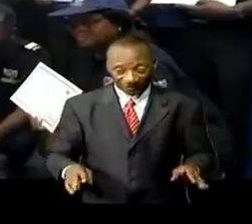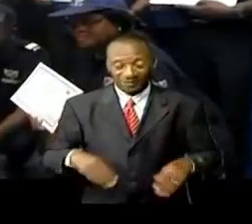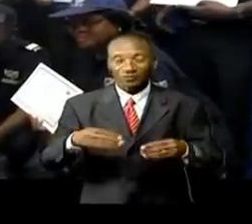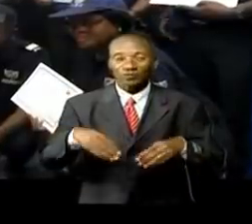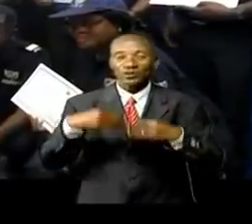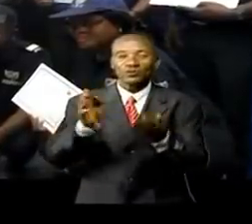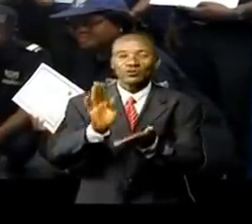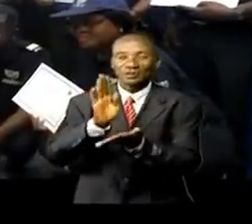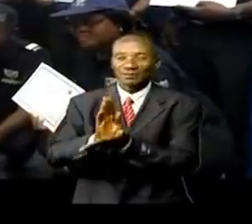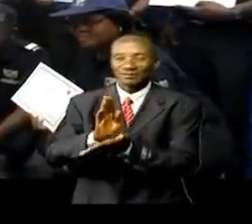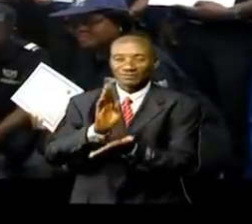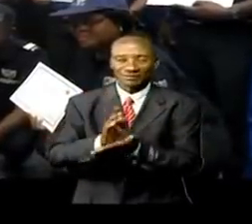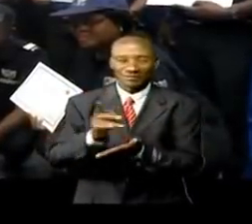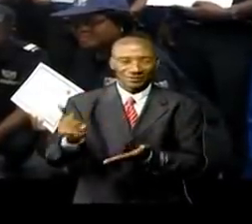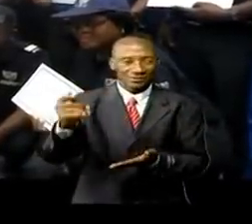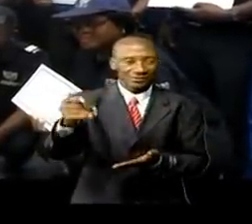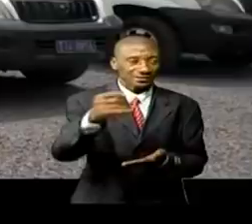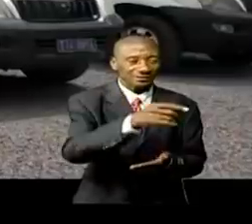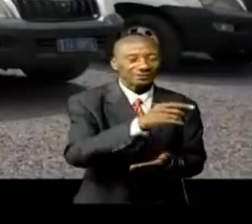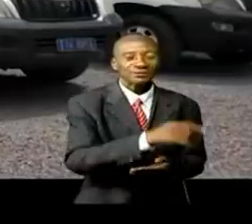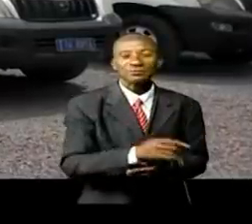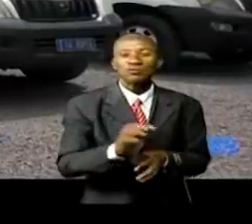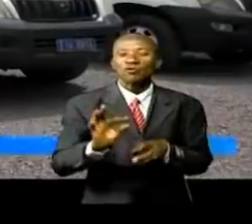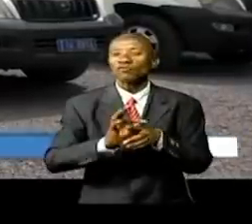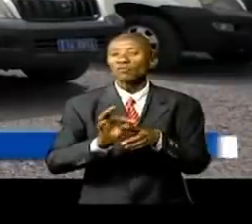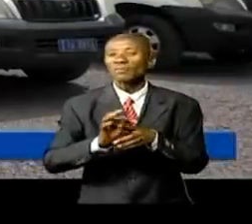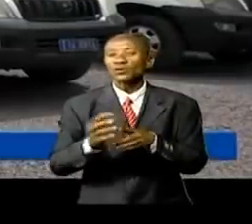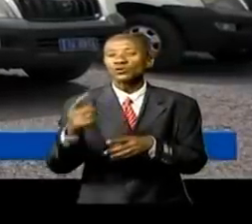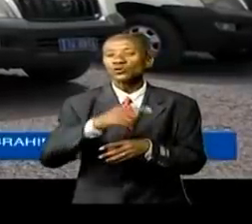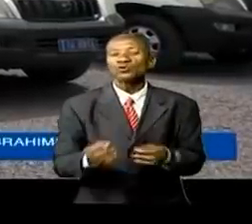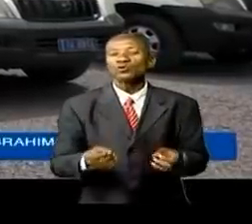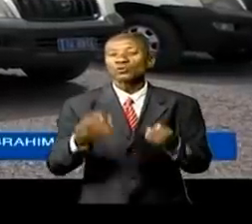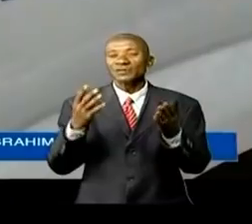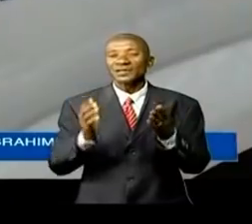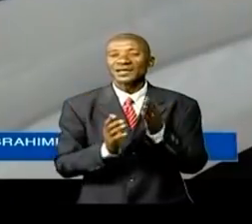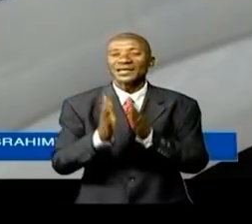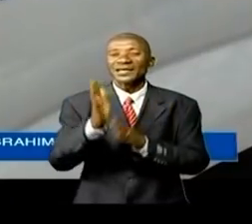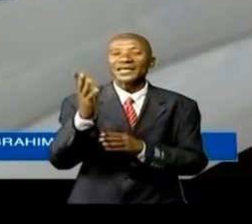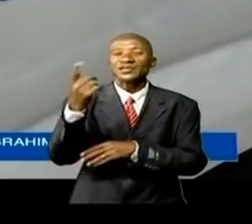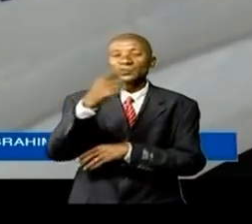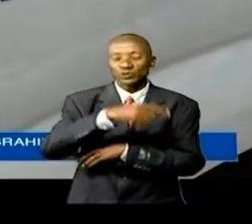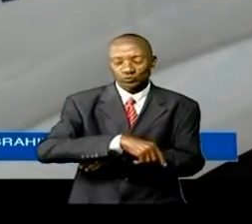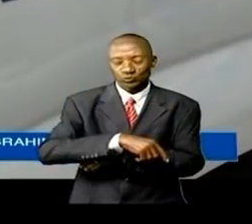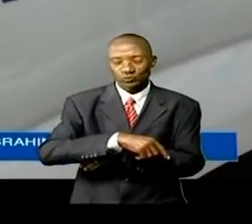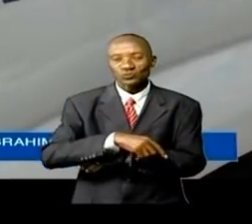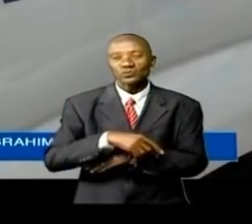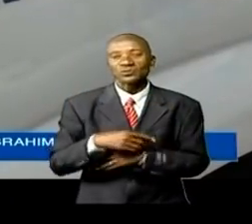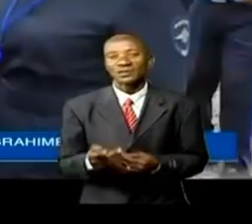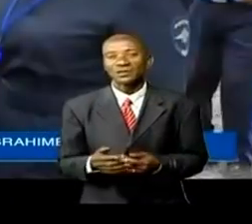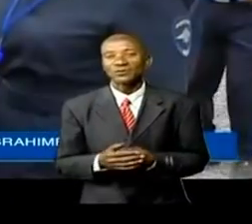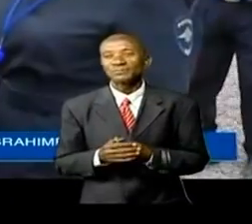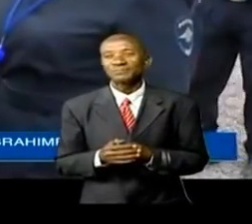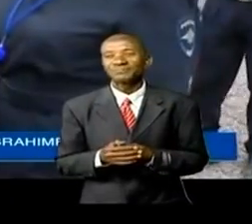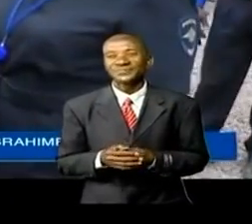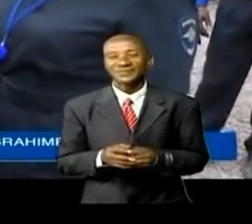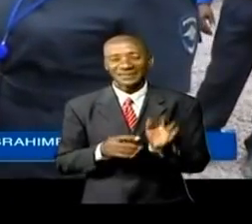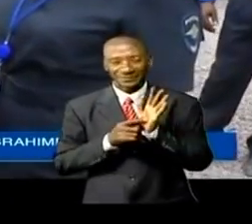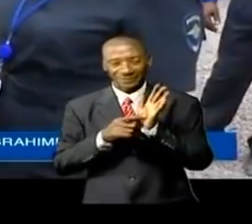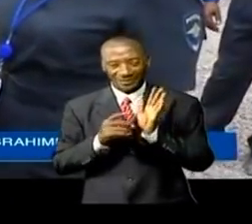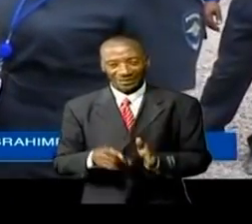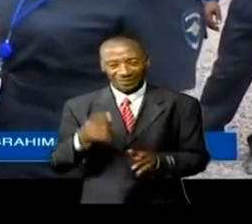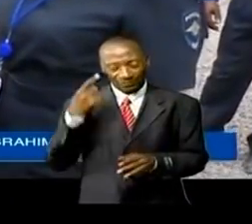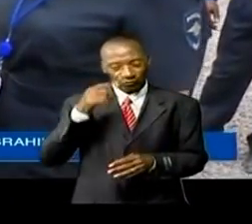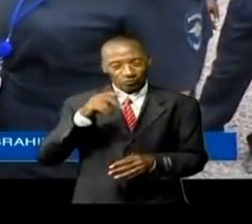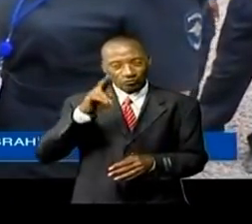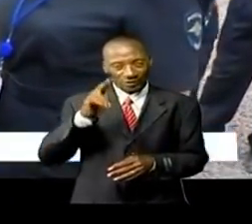a duré 15 jours. Et pour renforcer les capacités opérationnelles de ces agents, la représentante du chef de la composante MONUSCO